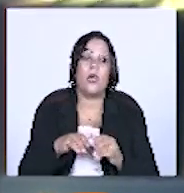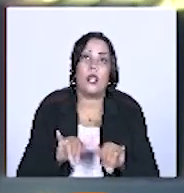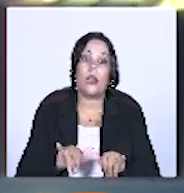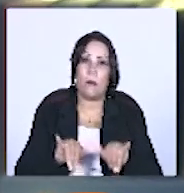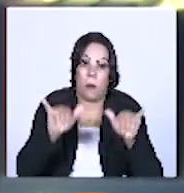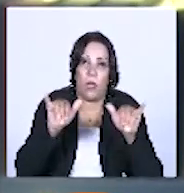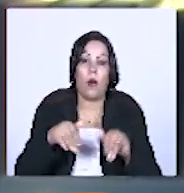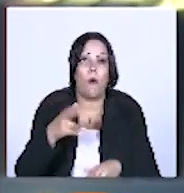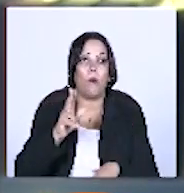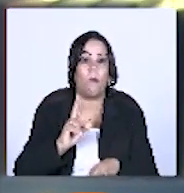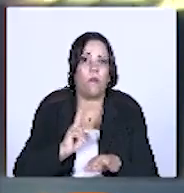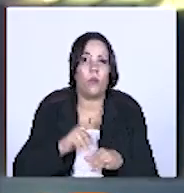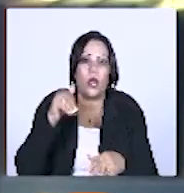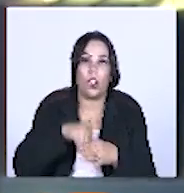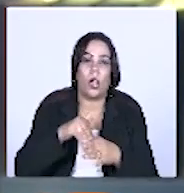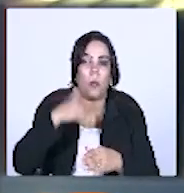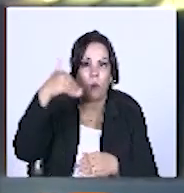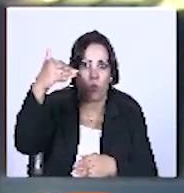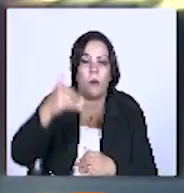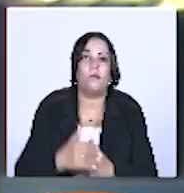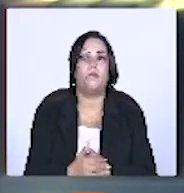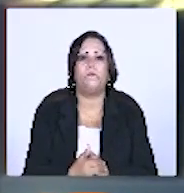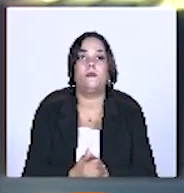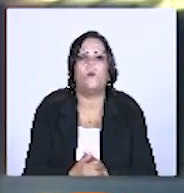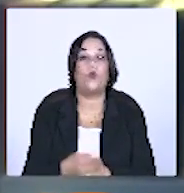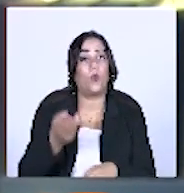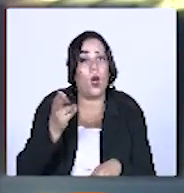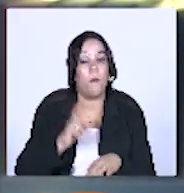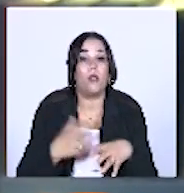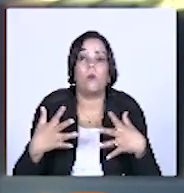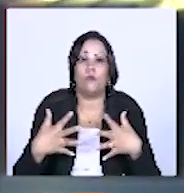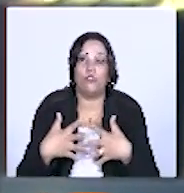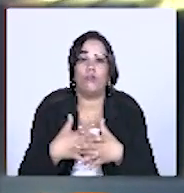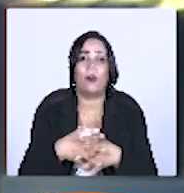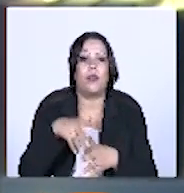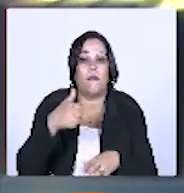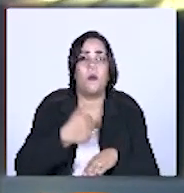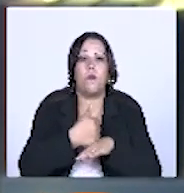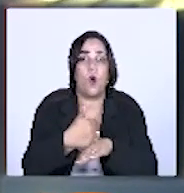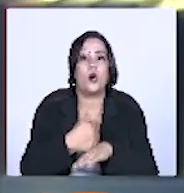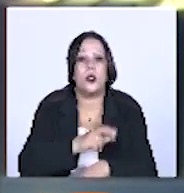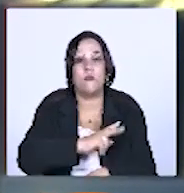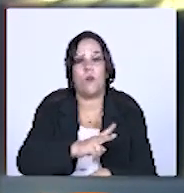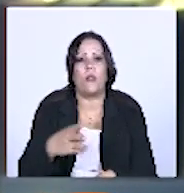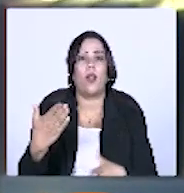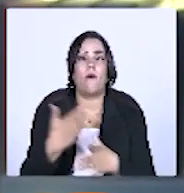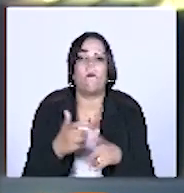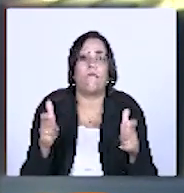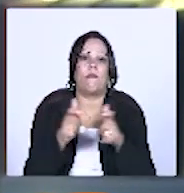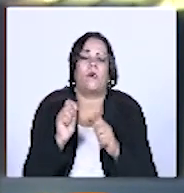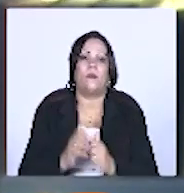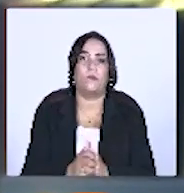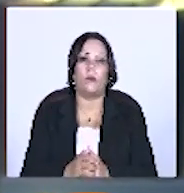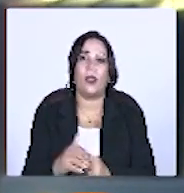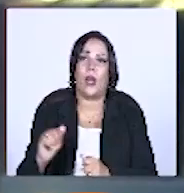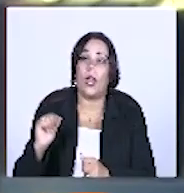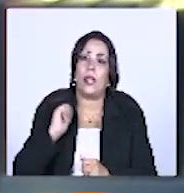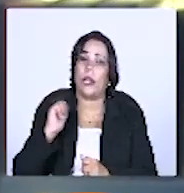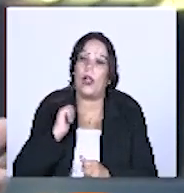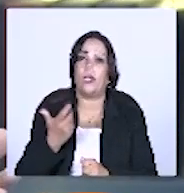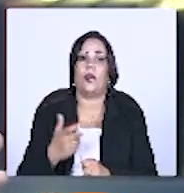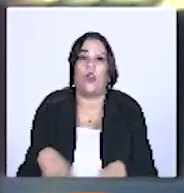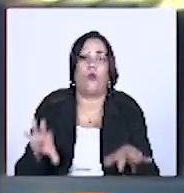استحقاقات انتخابيه قادمه وايضا ايضا مشاركه في مؤسسات المجتمع المختلفه الانديه